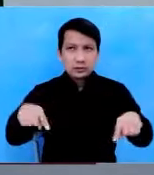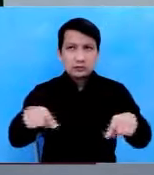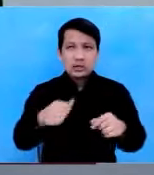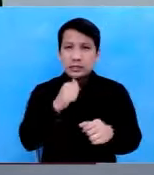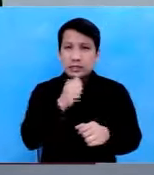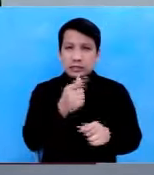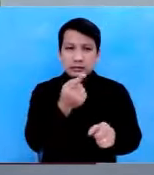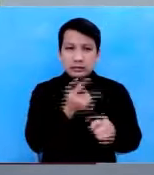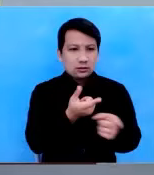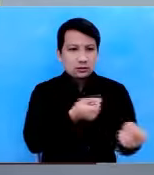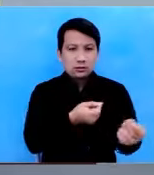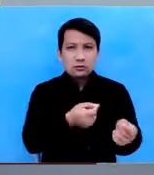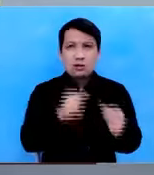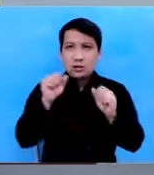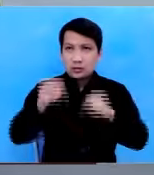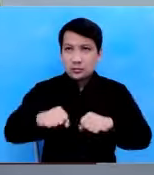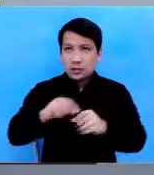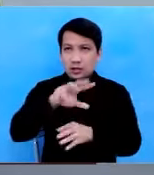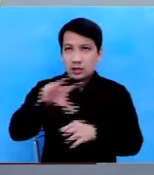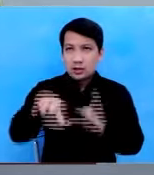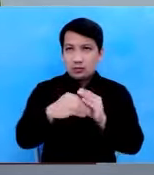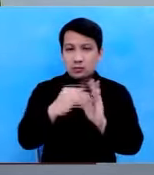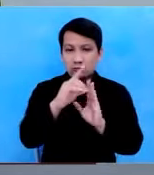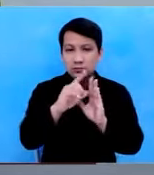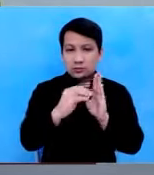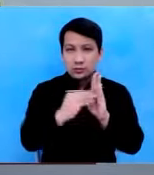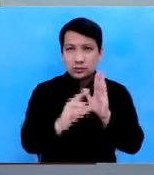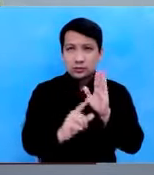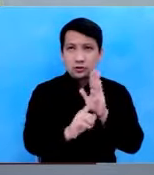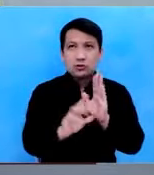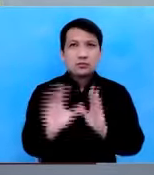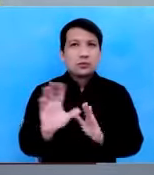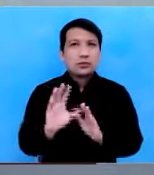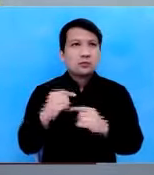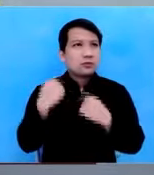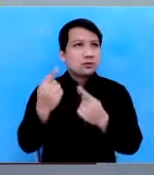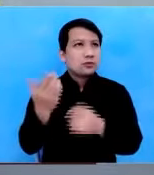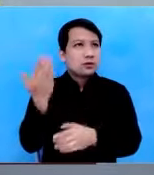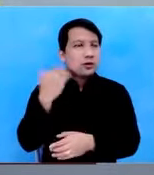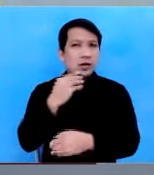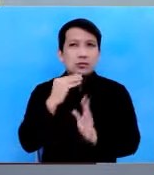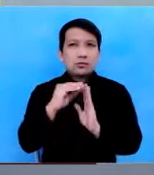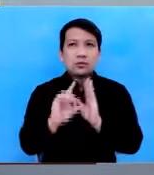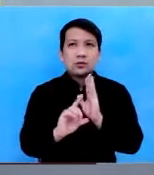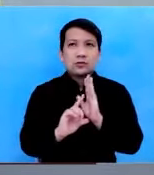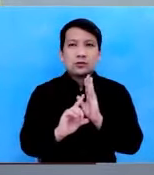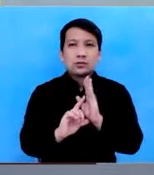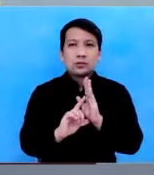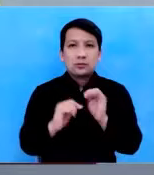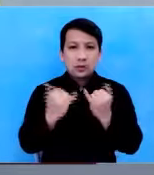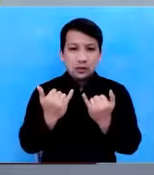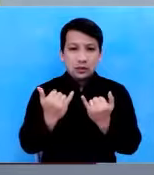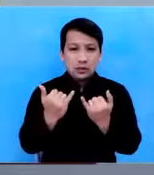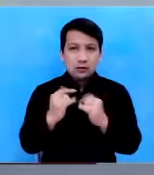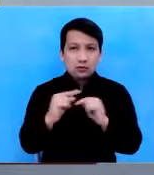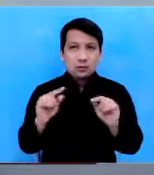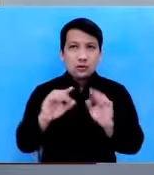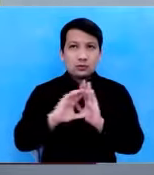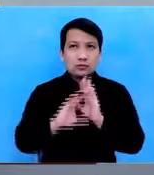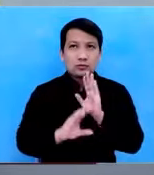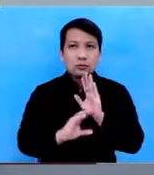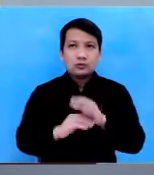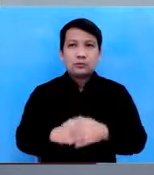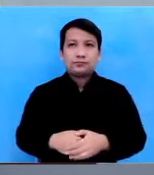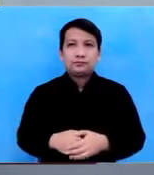Pangulo sa ilalim ng martial law. Hindi po gaya ng mga provision ng martial law sa kasalukuyang konstitusyon. Kaya